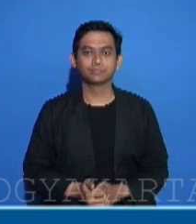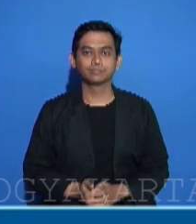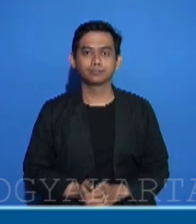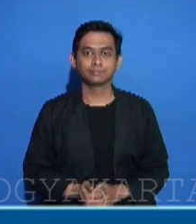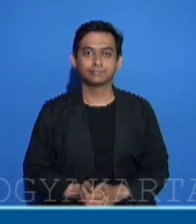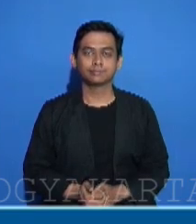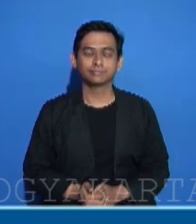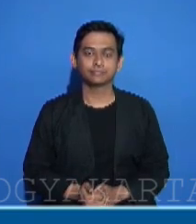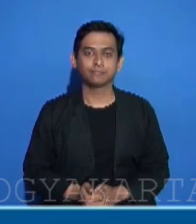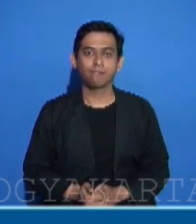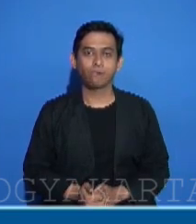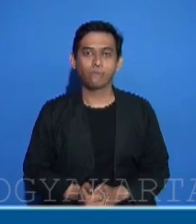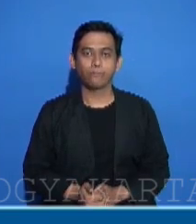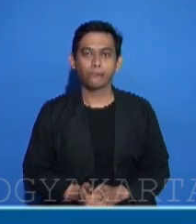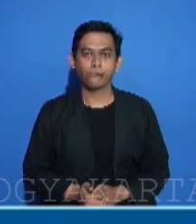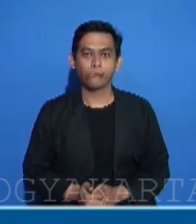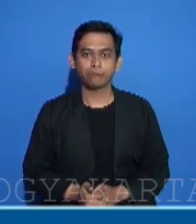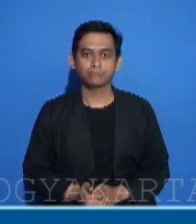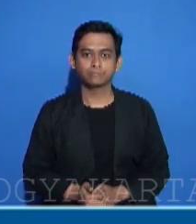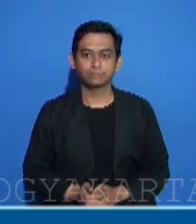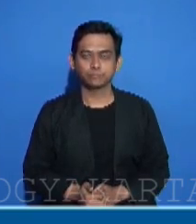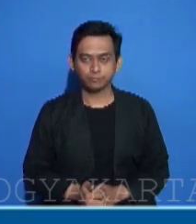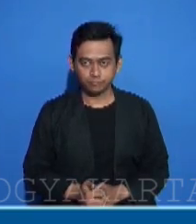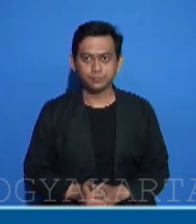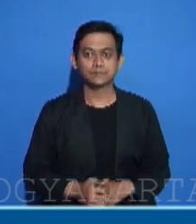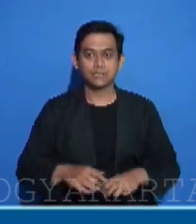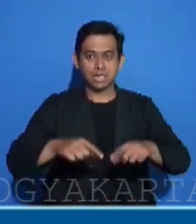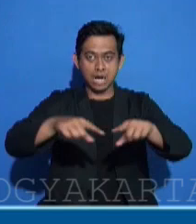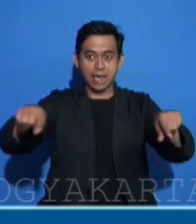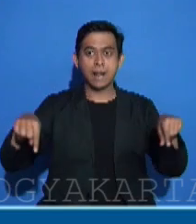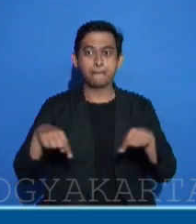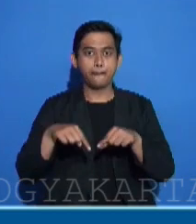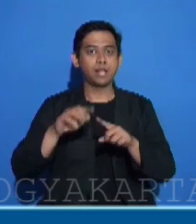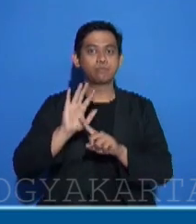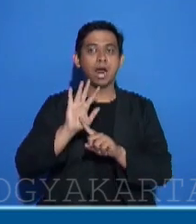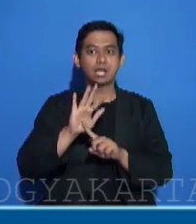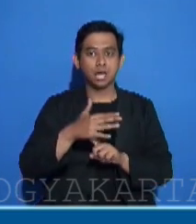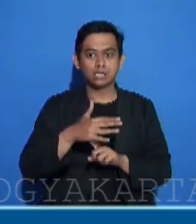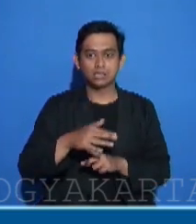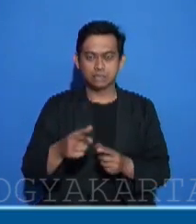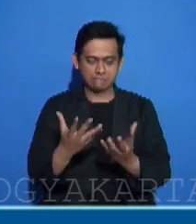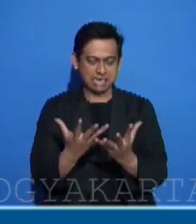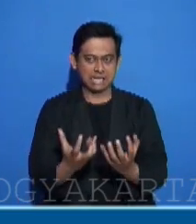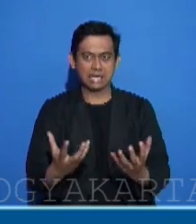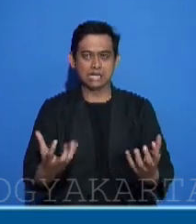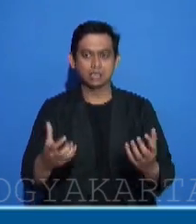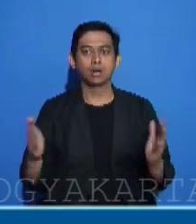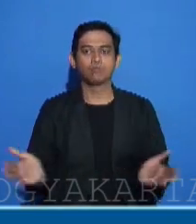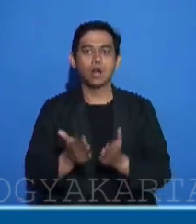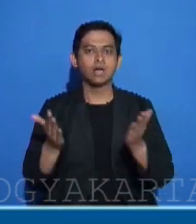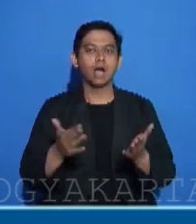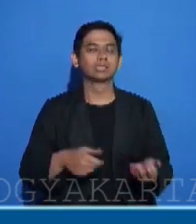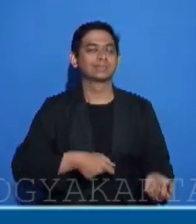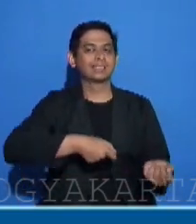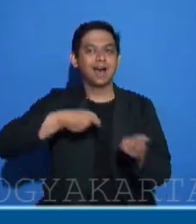produktif salahen kadang Tani lahan gesik in sriadingantulanden BH buayaung jis ketan